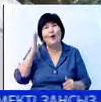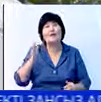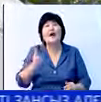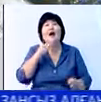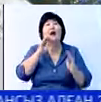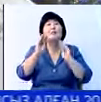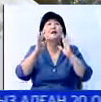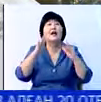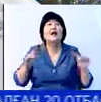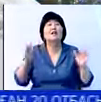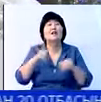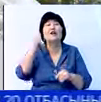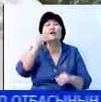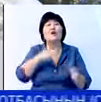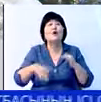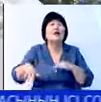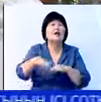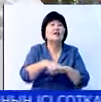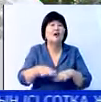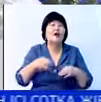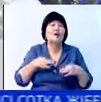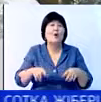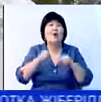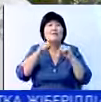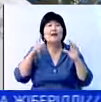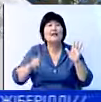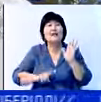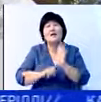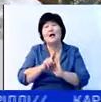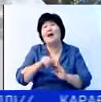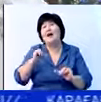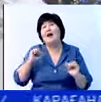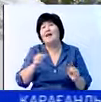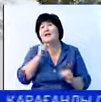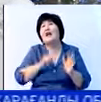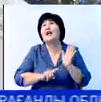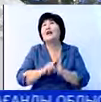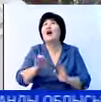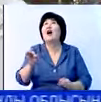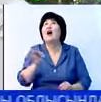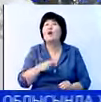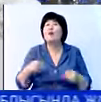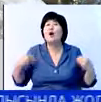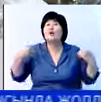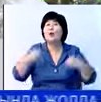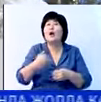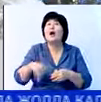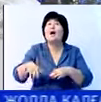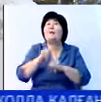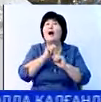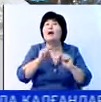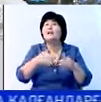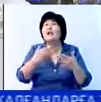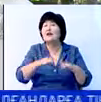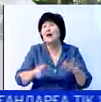Безендіріп шыршаны жыл қуанты, баршаны той маскарад басталды, аяз оны басқарды. Аппақ тонға оранып, базарлықты мол